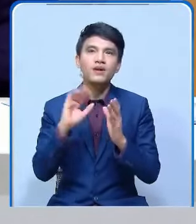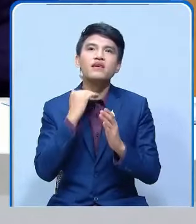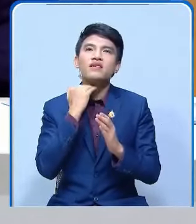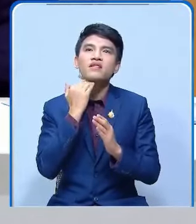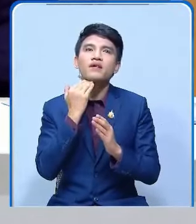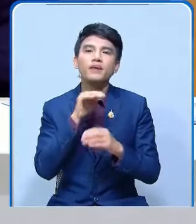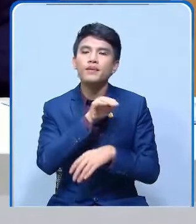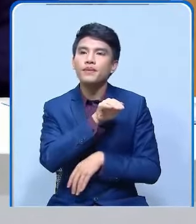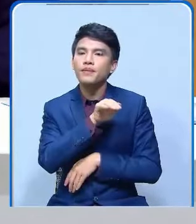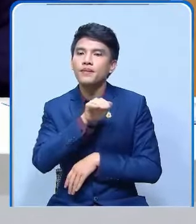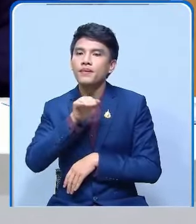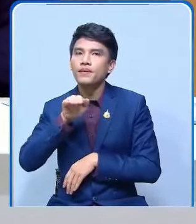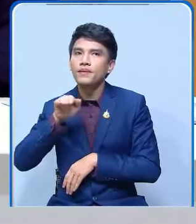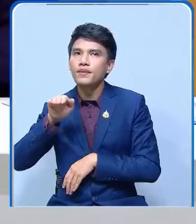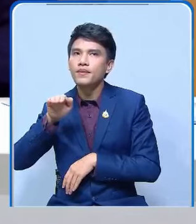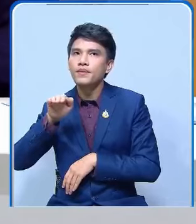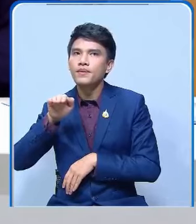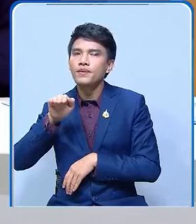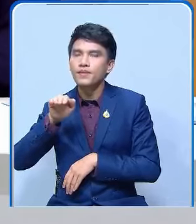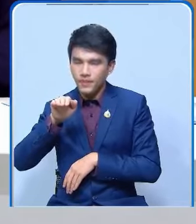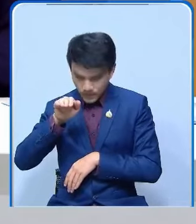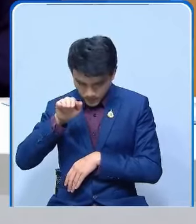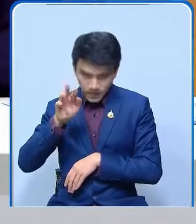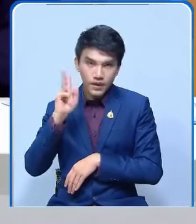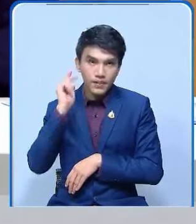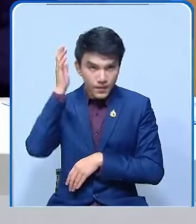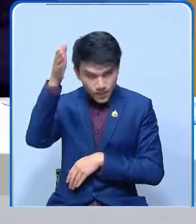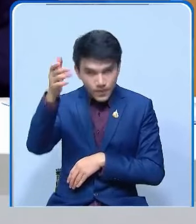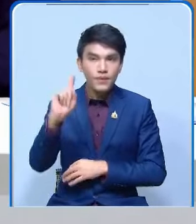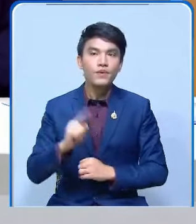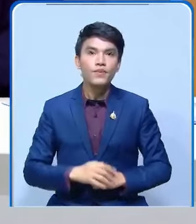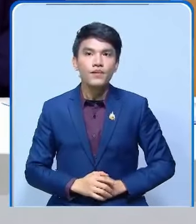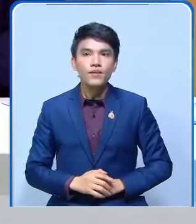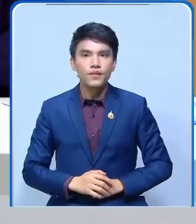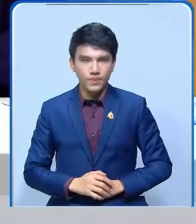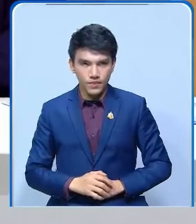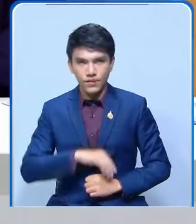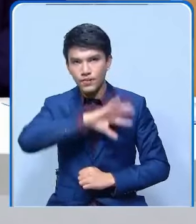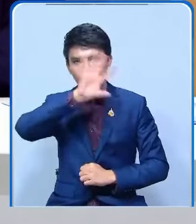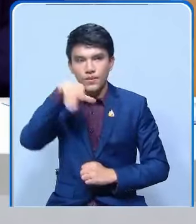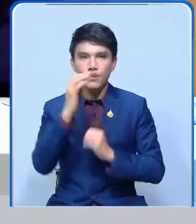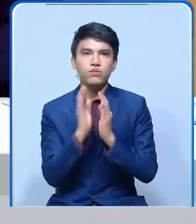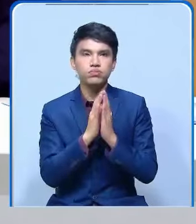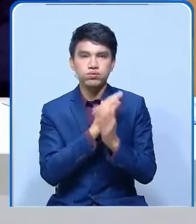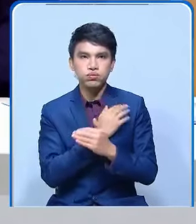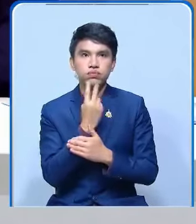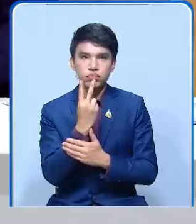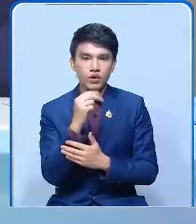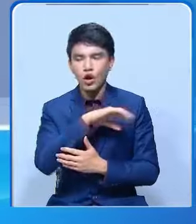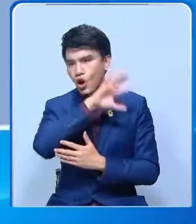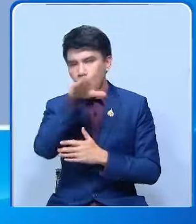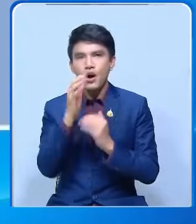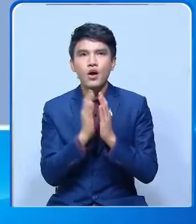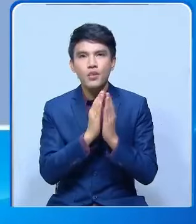เรียก แต่นี่สำหรับเหตุการณ์นี ้ มิจฉาชีพหลอกยันพระเลยคุณผู้ชมหลอกพระเข้ามา